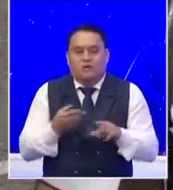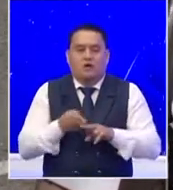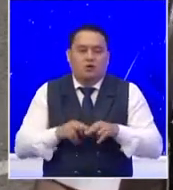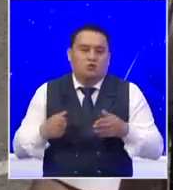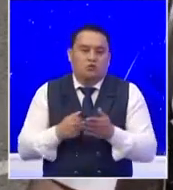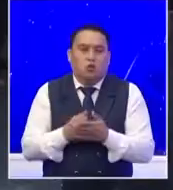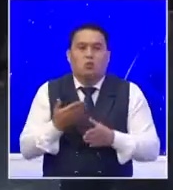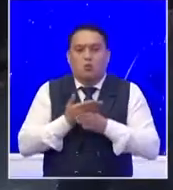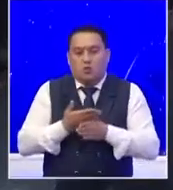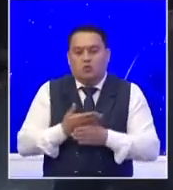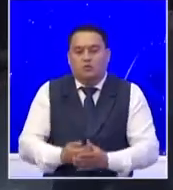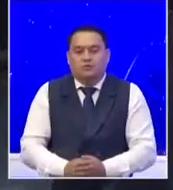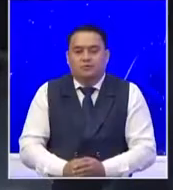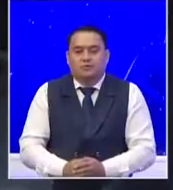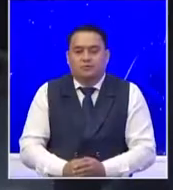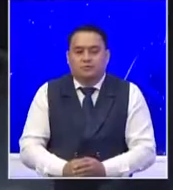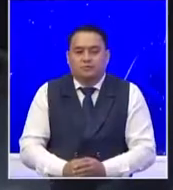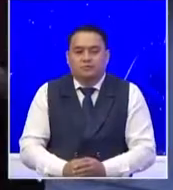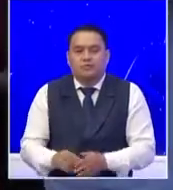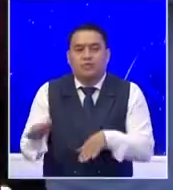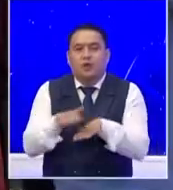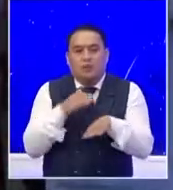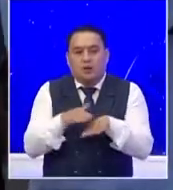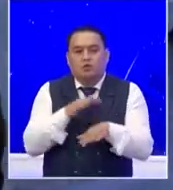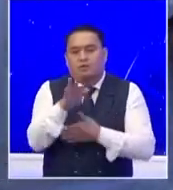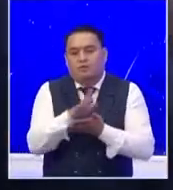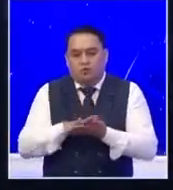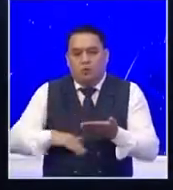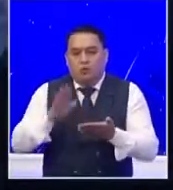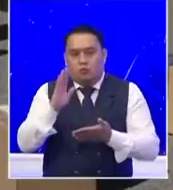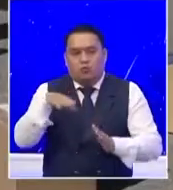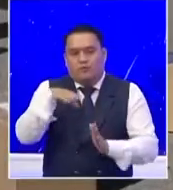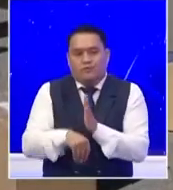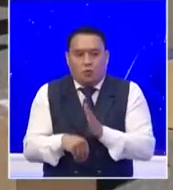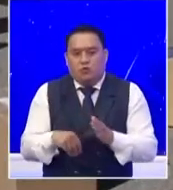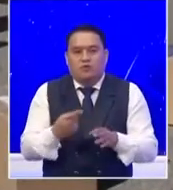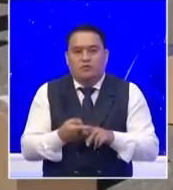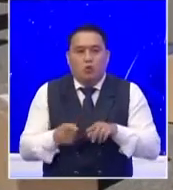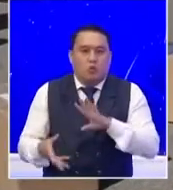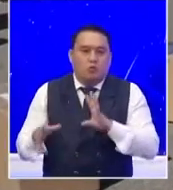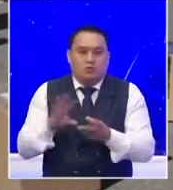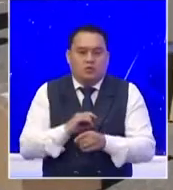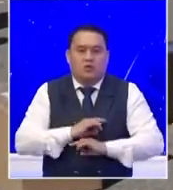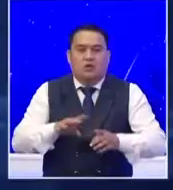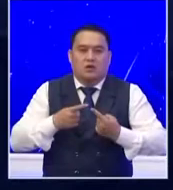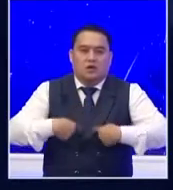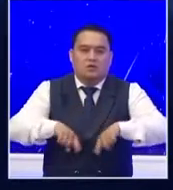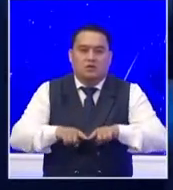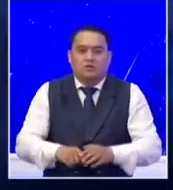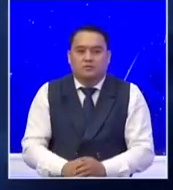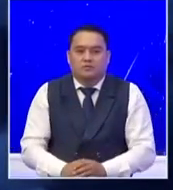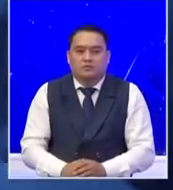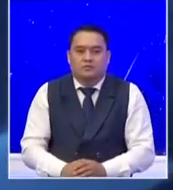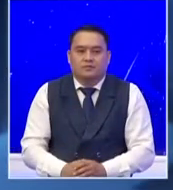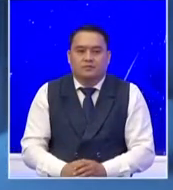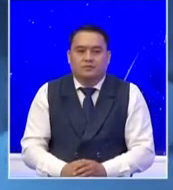другу, чем можешь. Акция добрых дел будет продолжена и впредь. И каждый может внести свою лепту в общее дело, говорят организаторы. Илиман